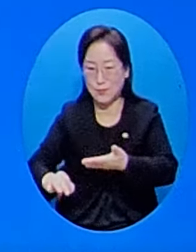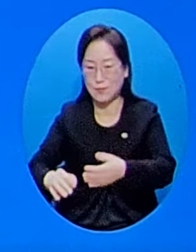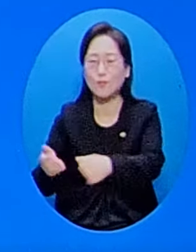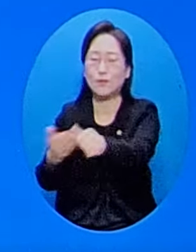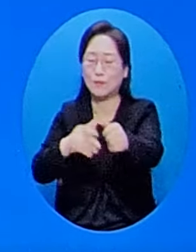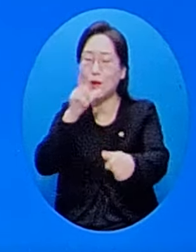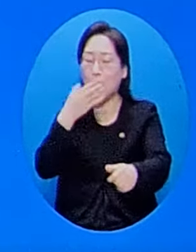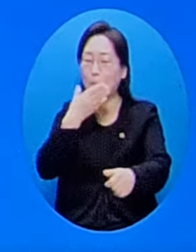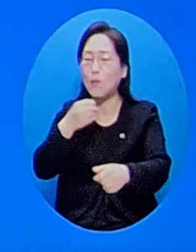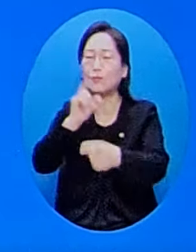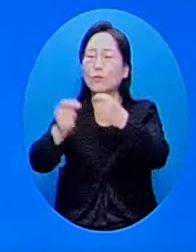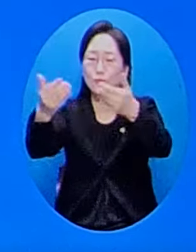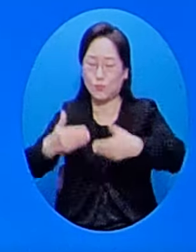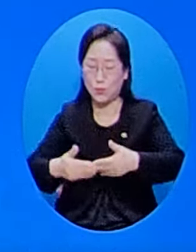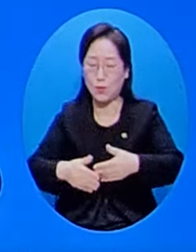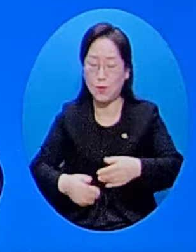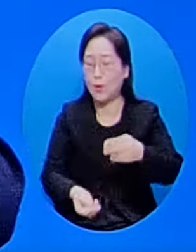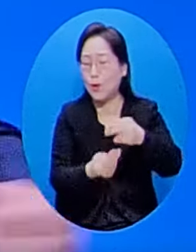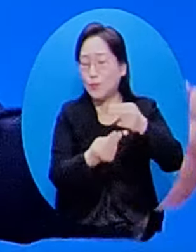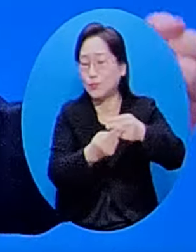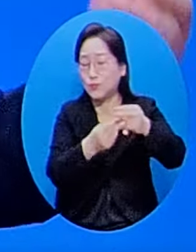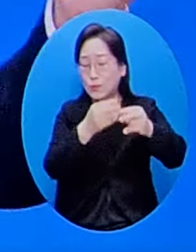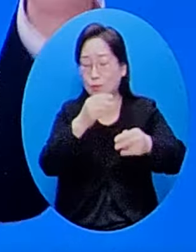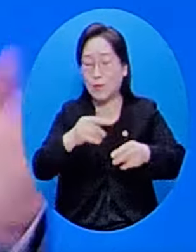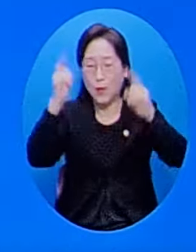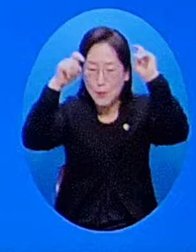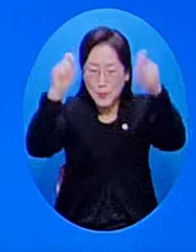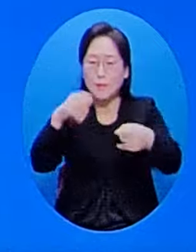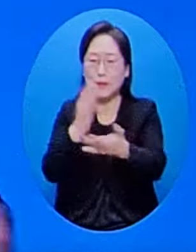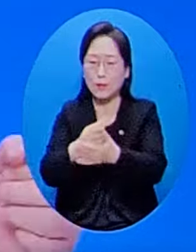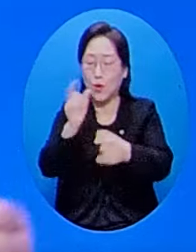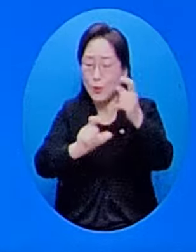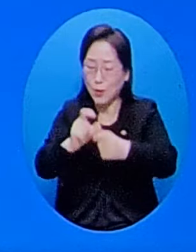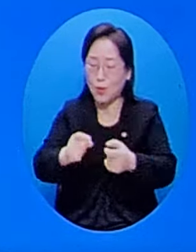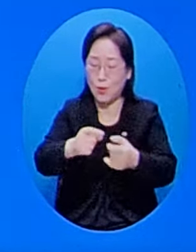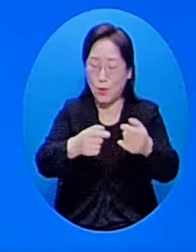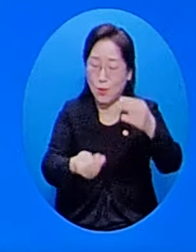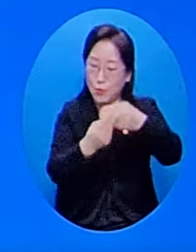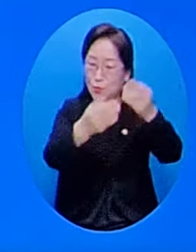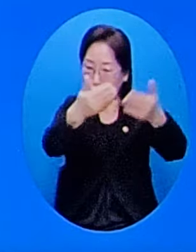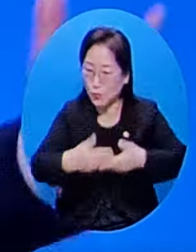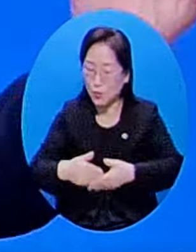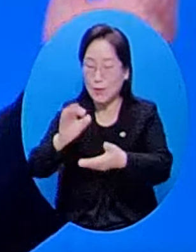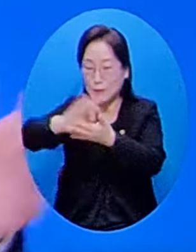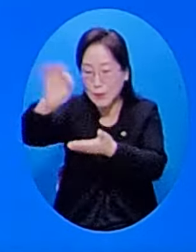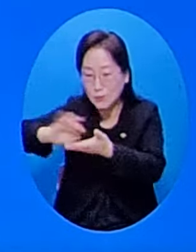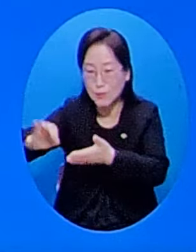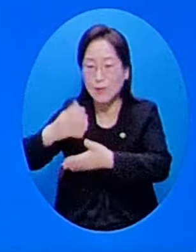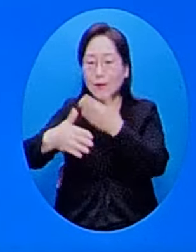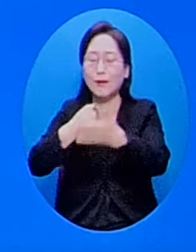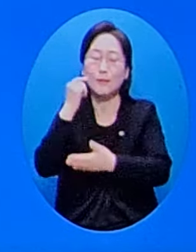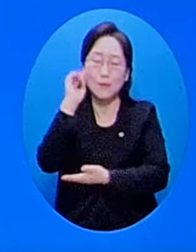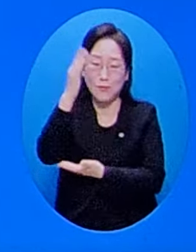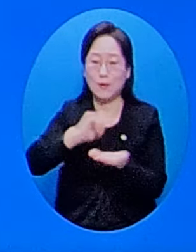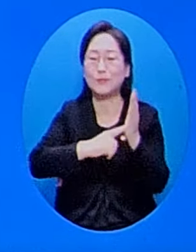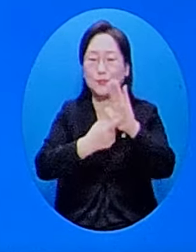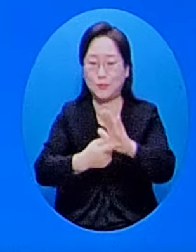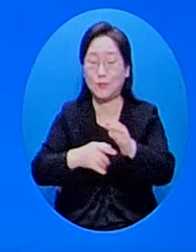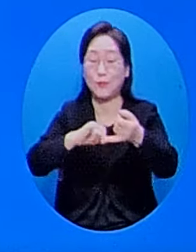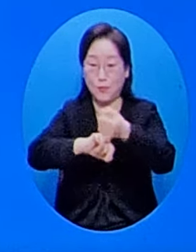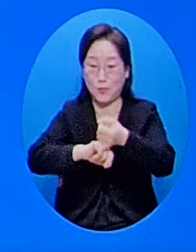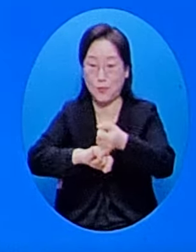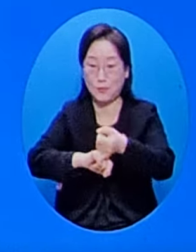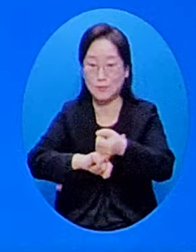못하는 어리석은 자가 되지 말고 많이 모으고 많이 쓰고 더 많이 모으고 더 많이 써서 하나님의 영광을 온천에 드러내는 주님의 교인들이